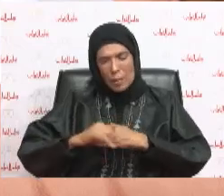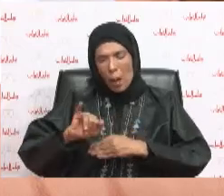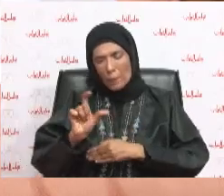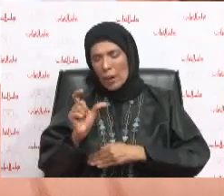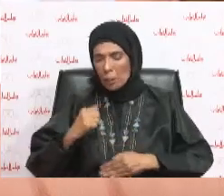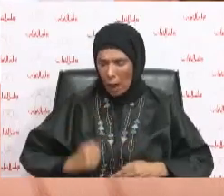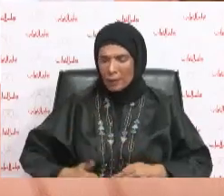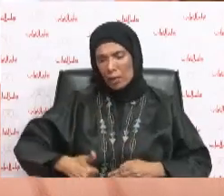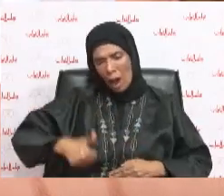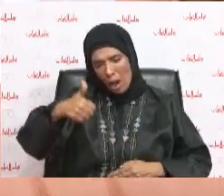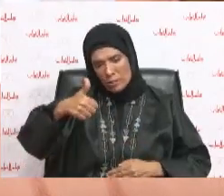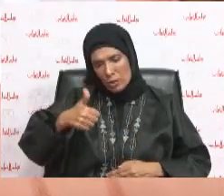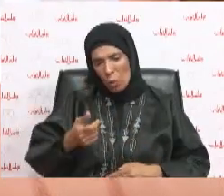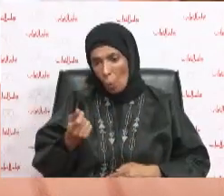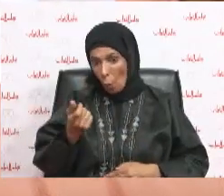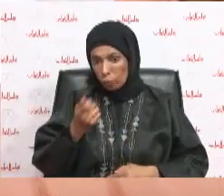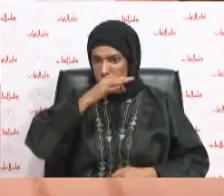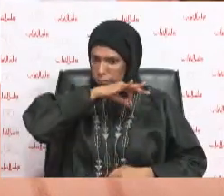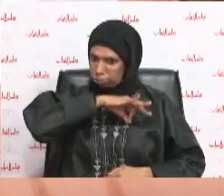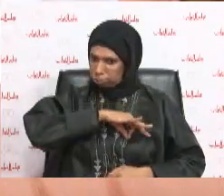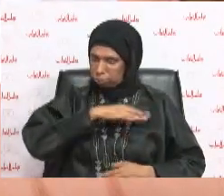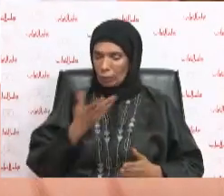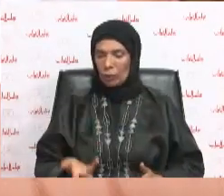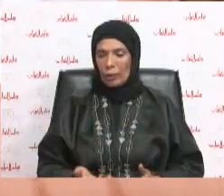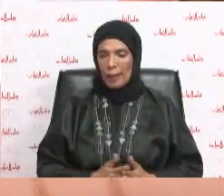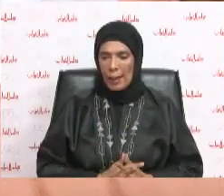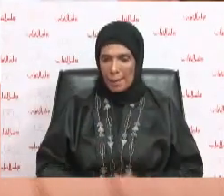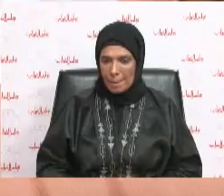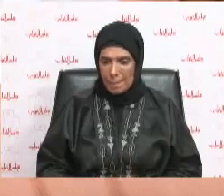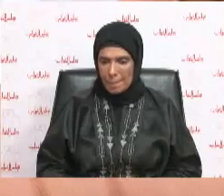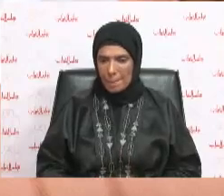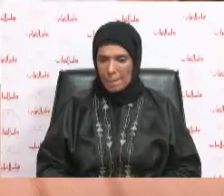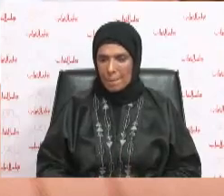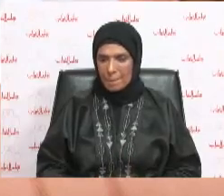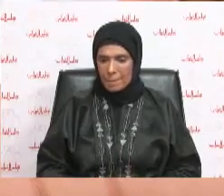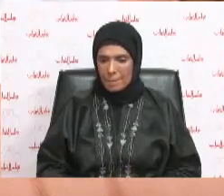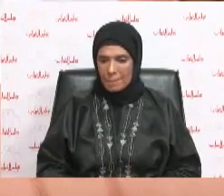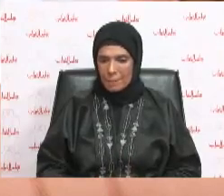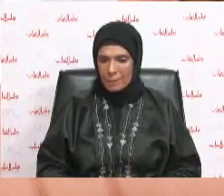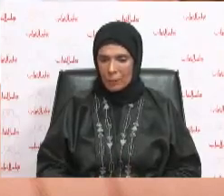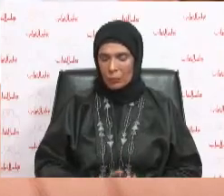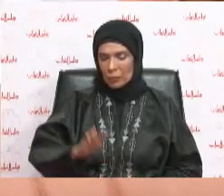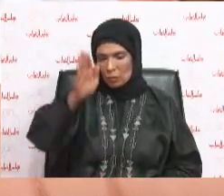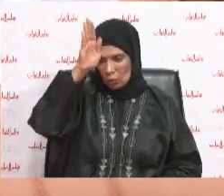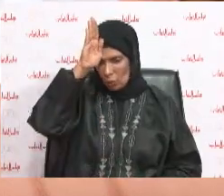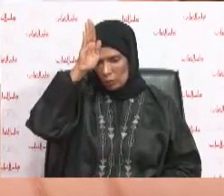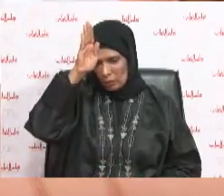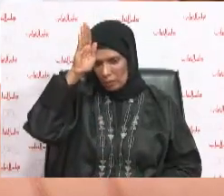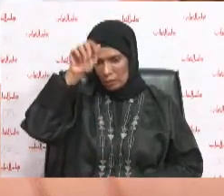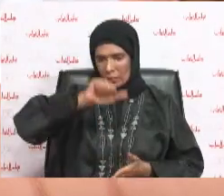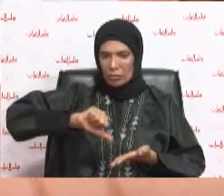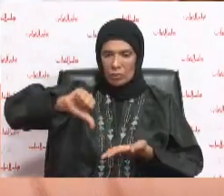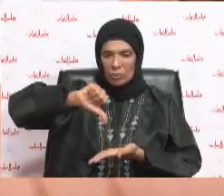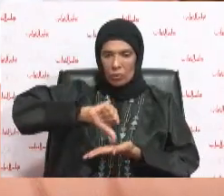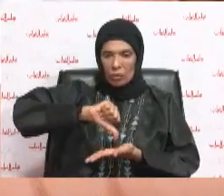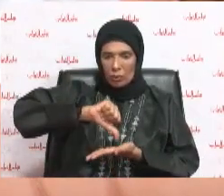زيادة في وتيرة الطيران والرغبة في الطيران في الدول، في الدول في العراق وإيران،